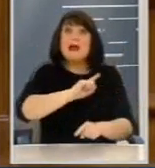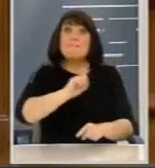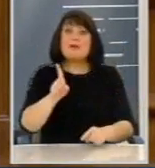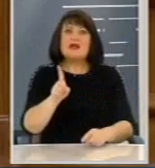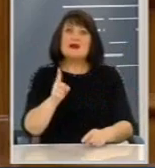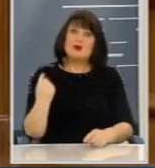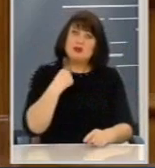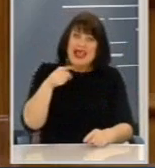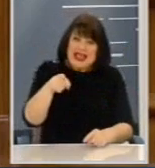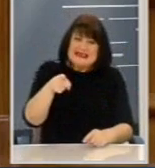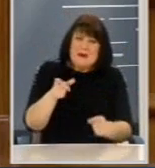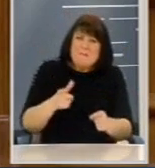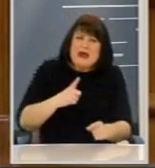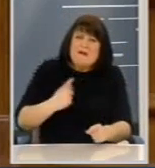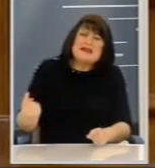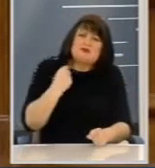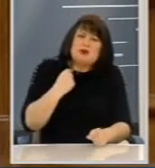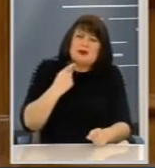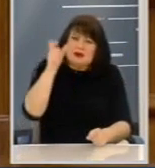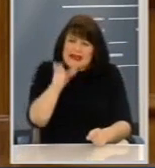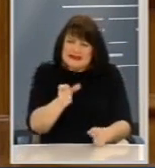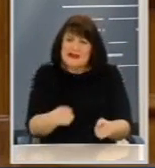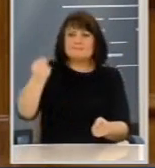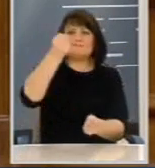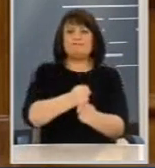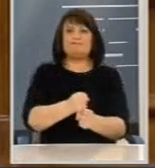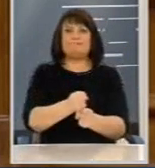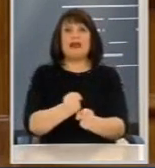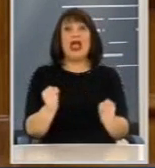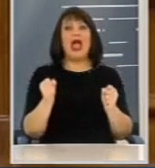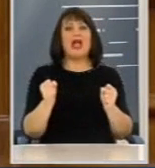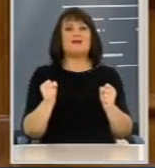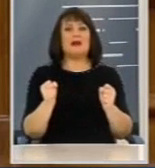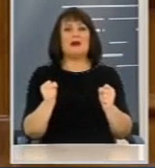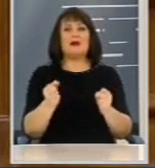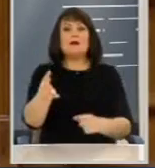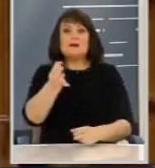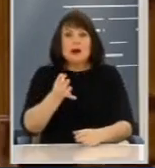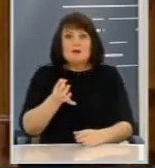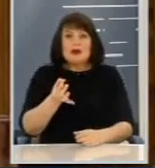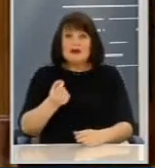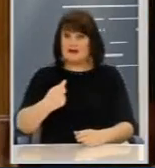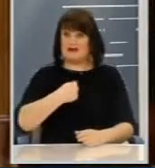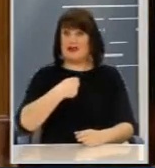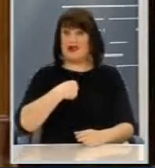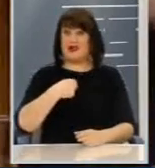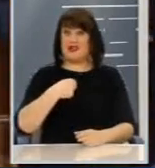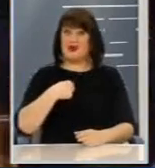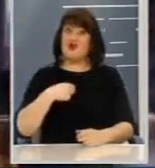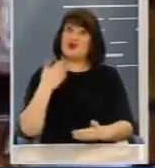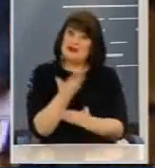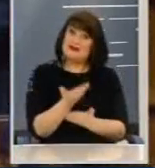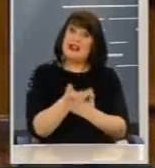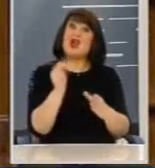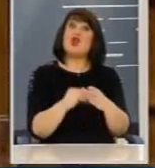αποτύχει. Για να έρθει μετά ο ίδιος να πει εκ του ασφαλούς ότι εγώ που ζήταγα